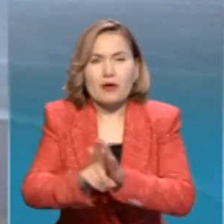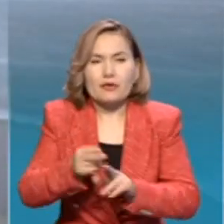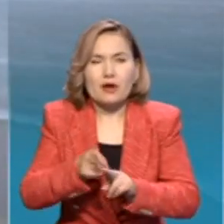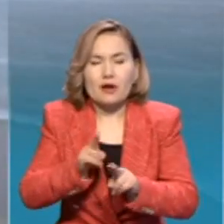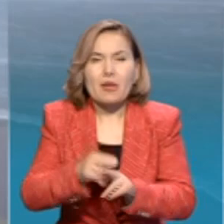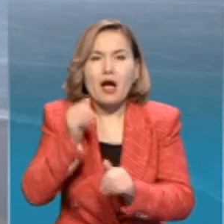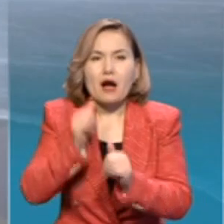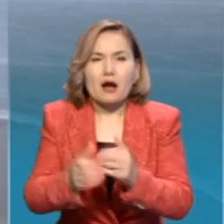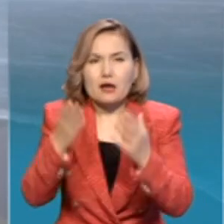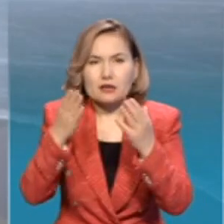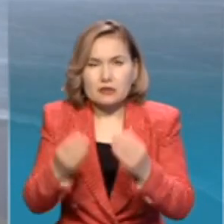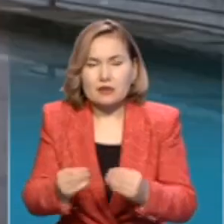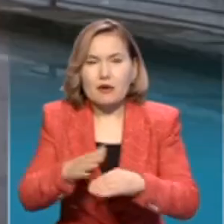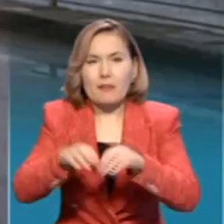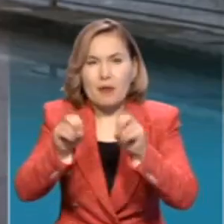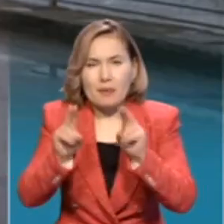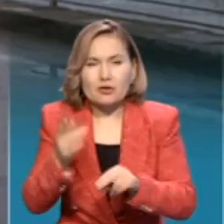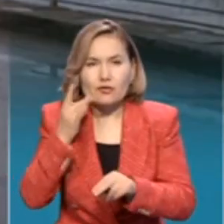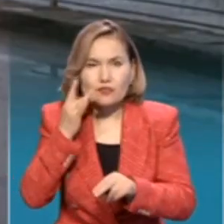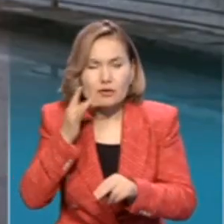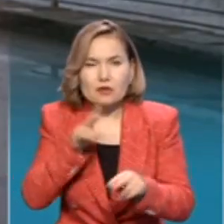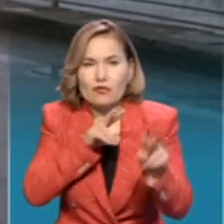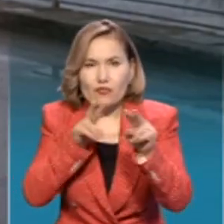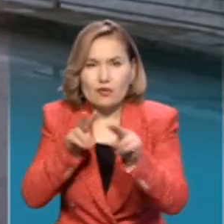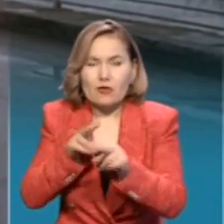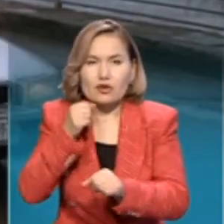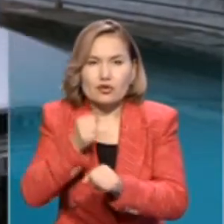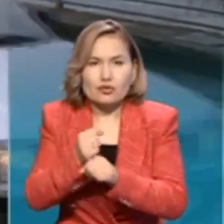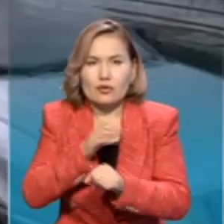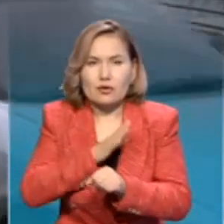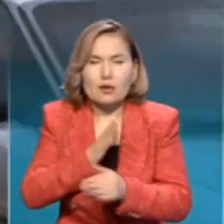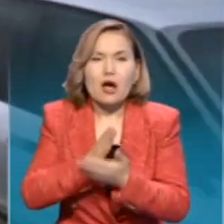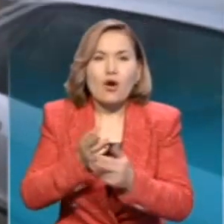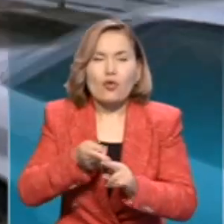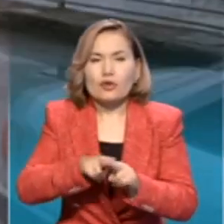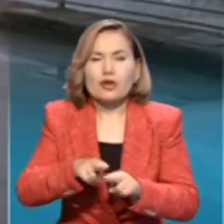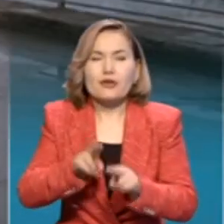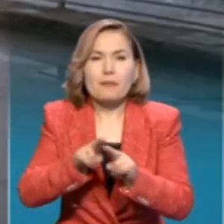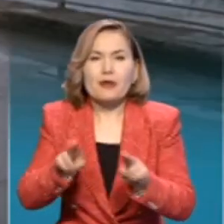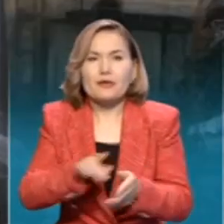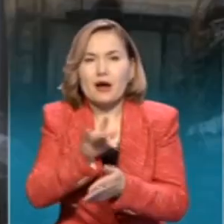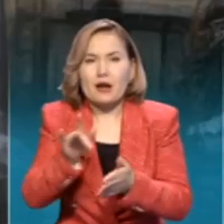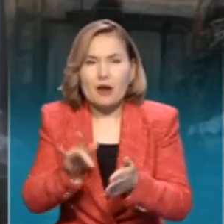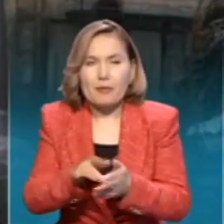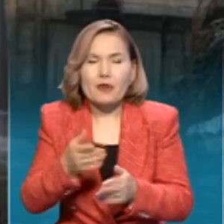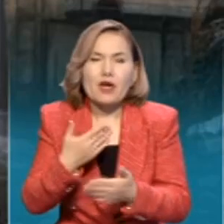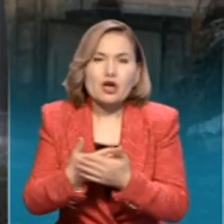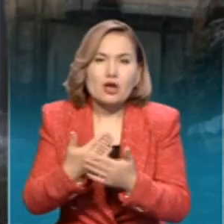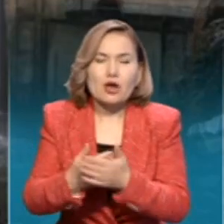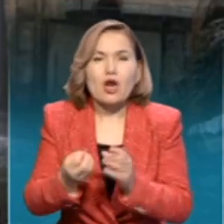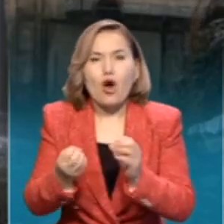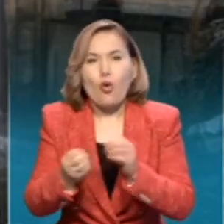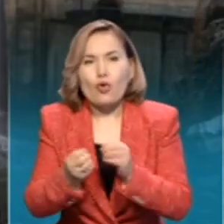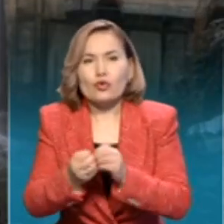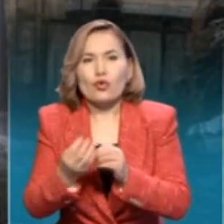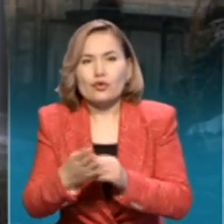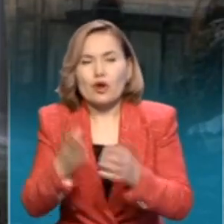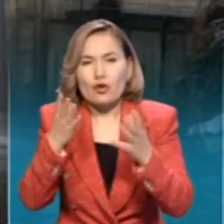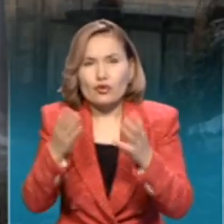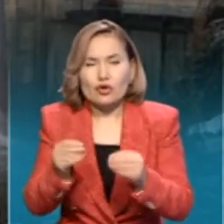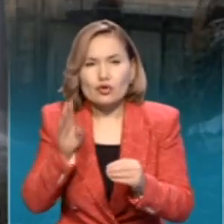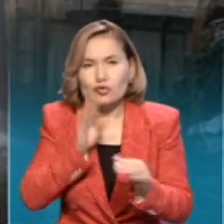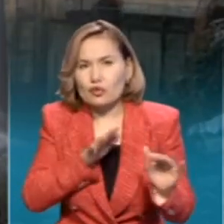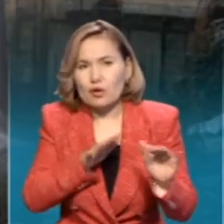күн сайын су қоймаларының жағдайын тексеріп отыр. Бұл жан бойынша тасқын су Петропавл қаласына шамамен 10-14 күнде